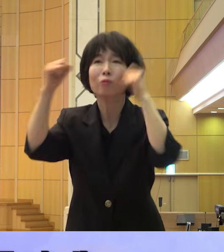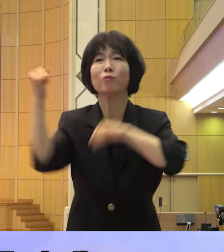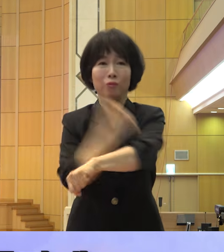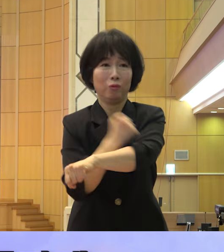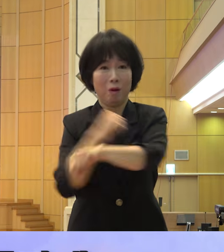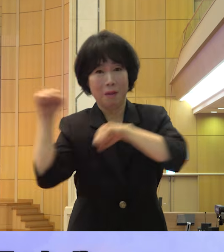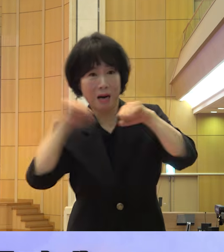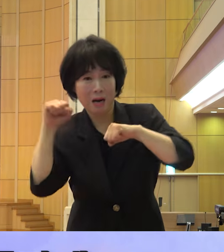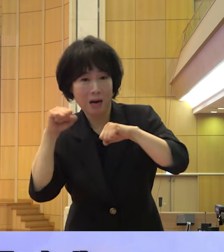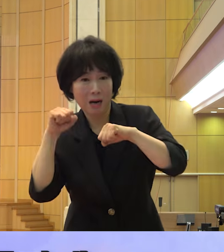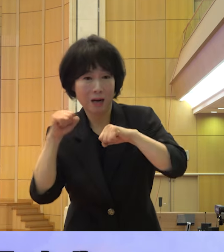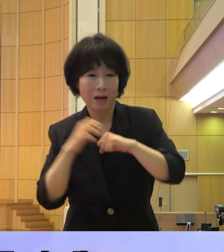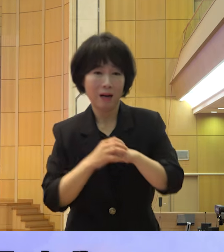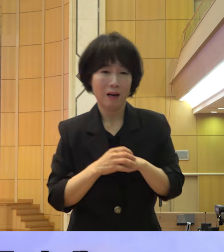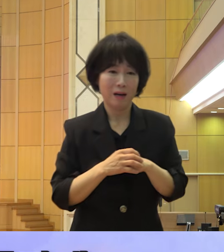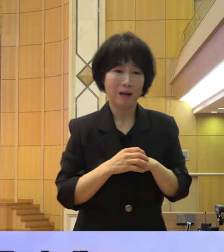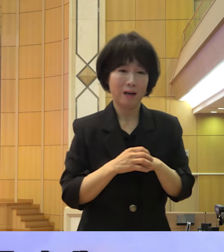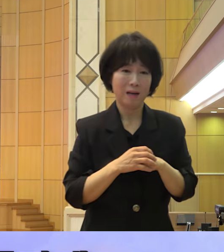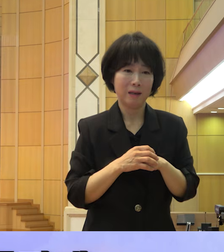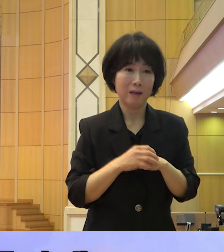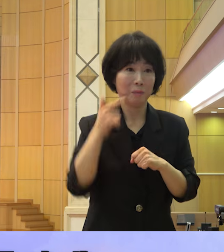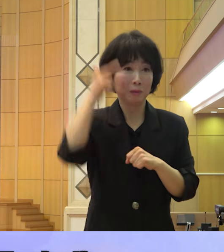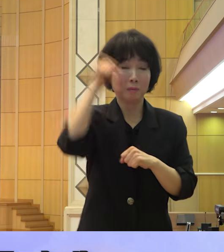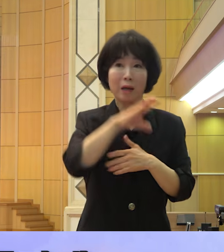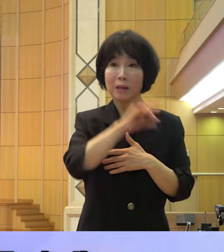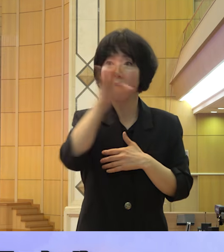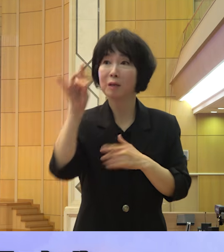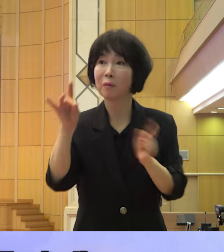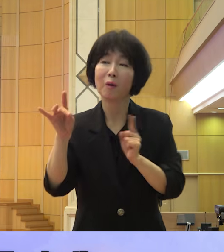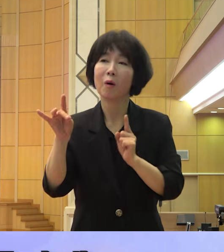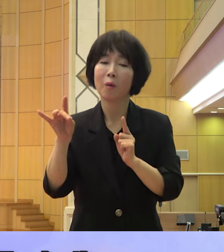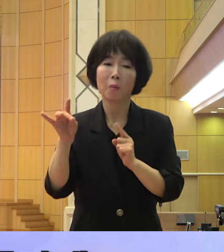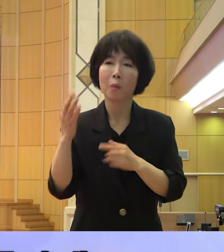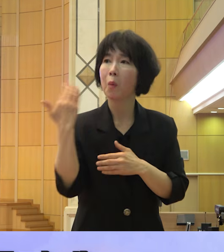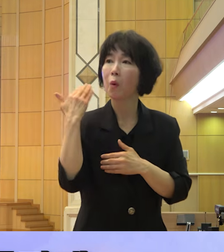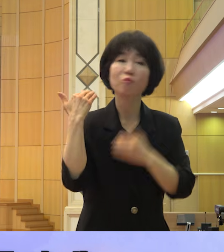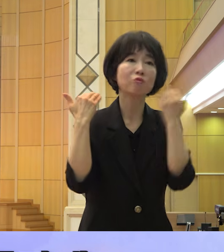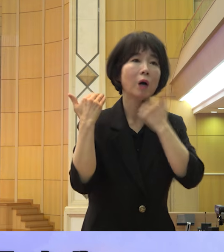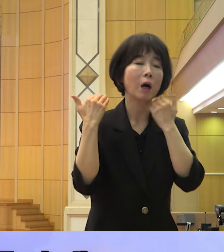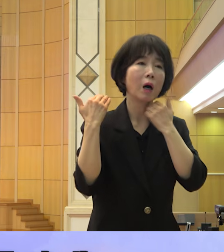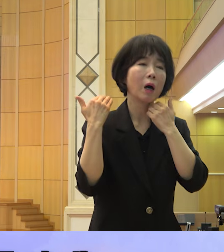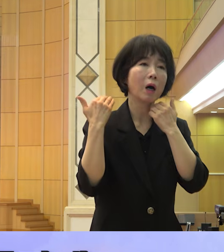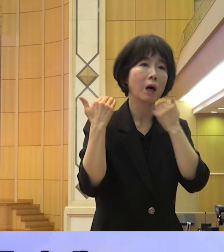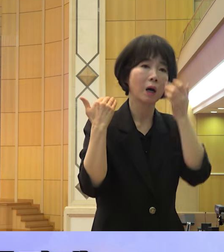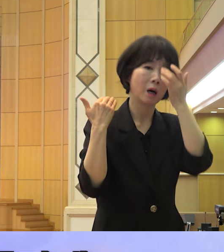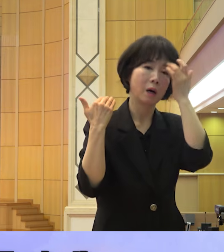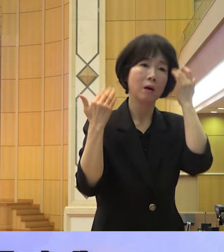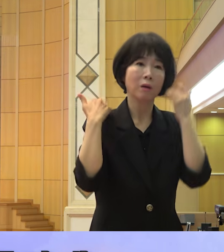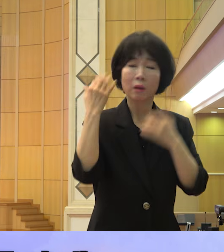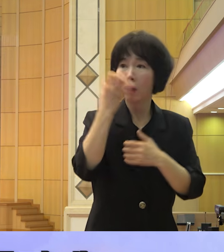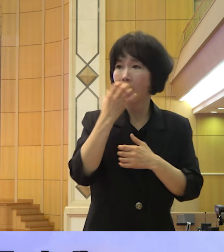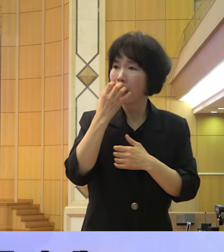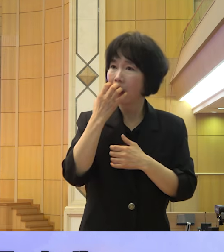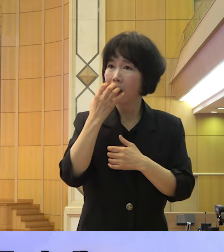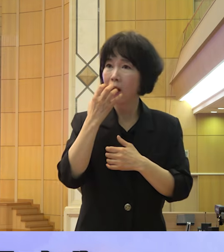그냥 설교만 하고 끝나는 게 아니라, 때로는 엊그저께도 어떤 분이 막 그냥 몸이 아프셔가지고 막 오늘 밤에